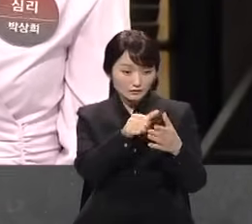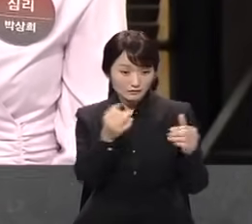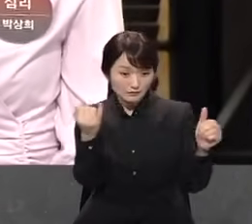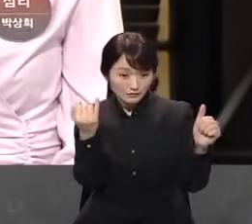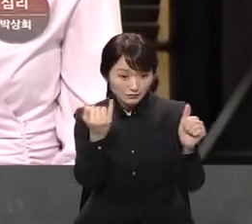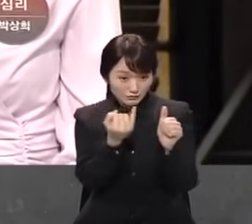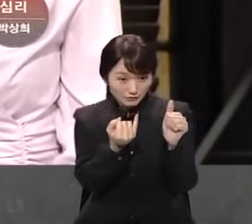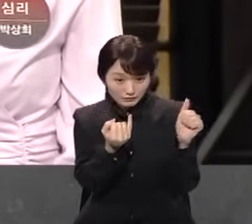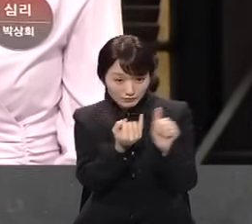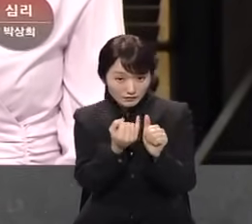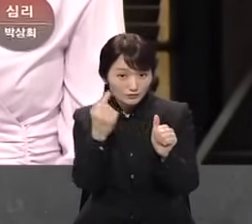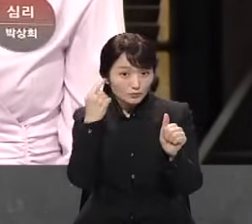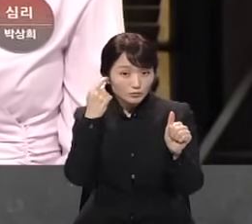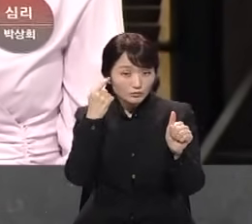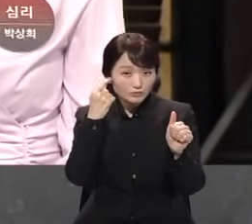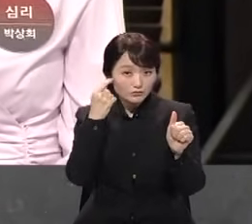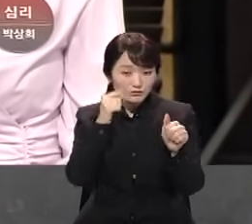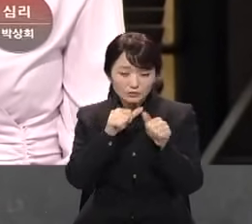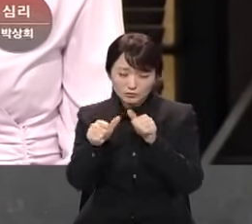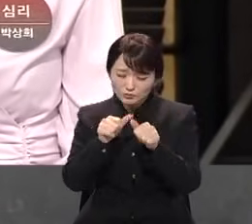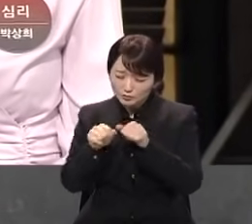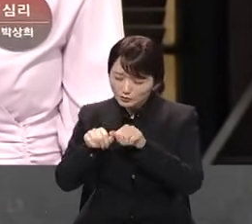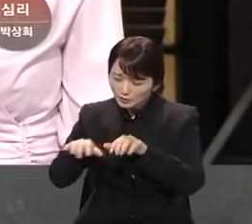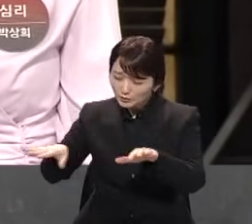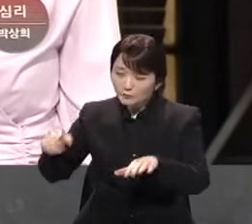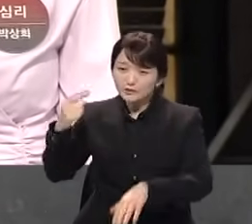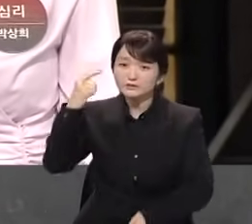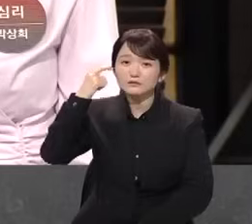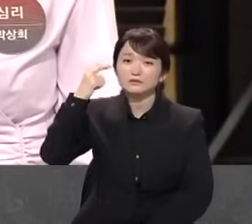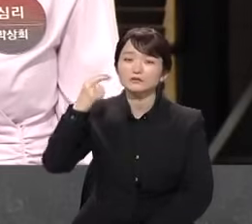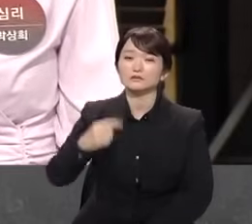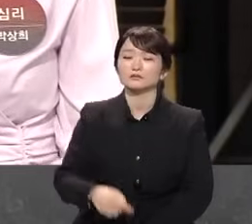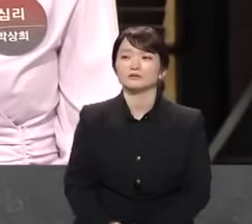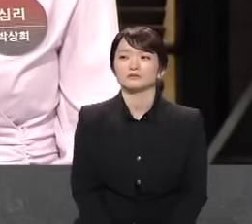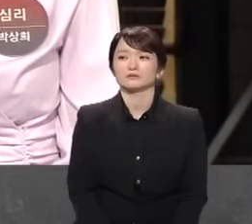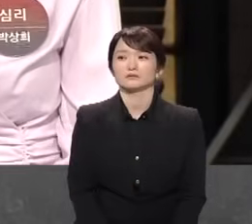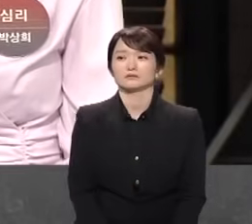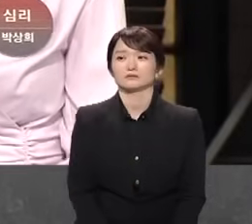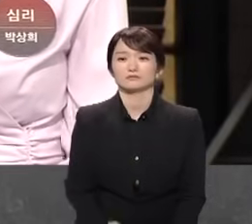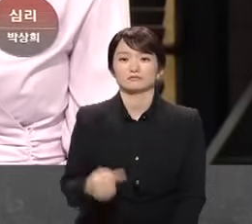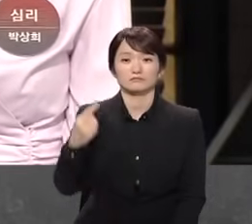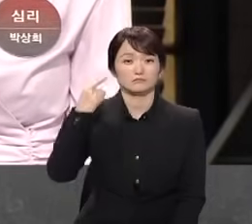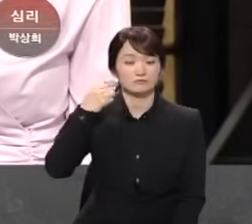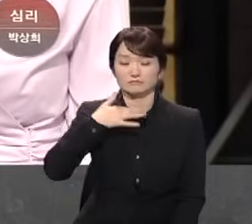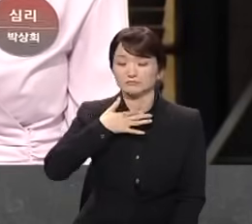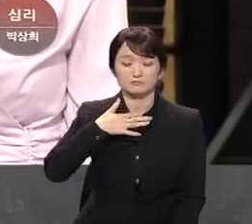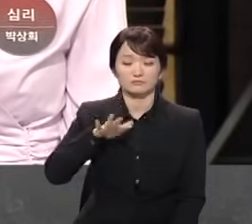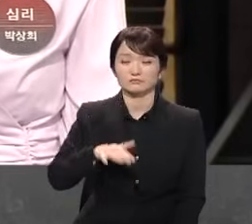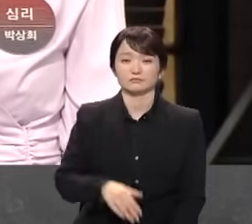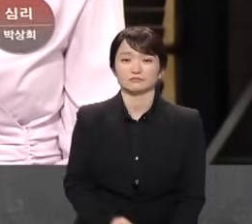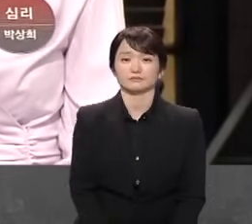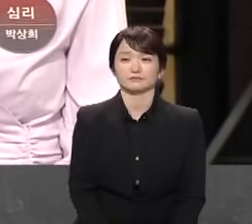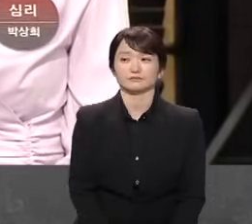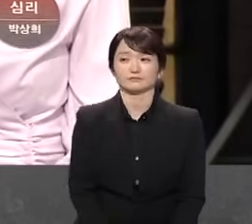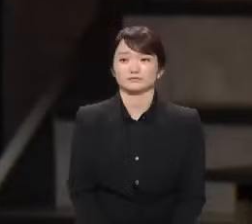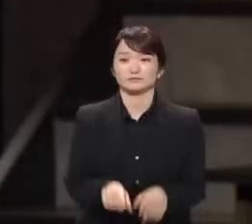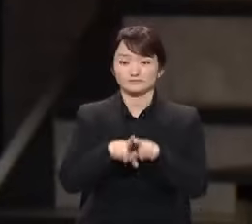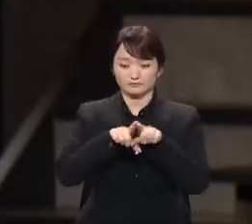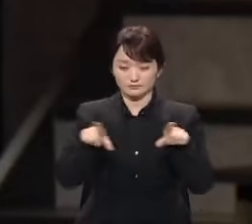소식을 귀동냥해서 3주 전에 들었다고요? 네. 정말 들어본 적도 없는 얘기입니다. 보통 이제